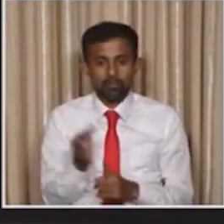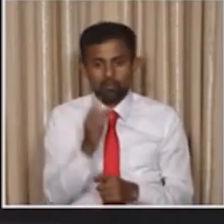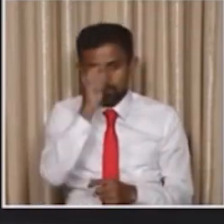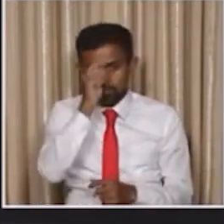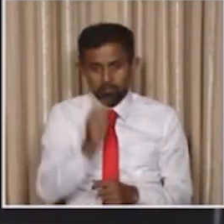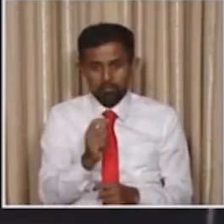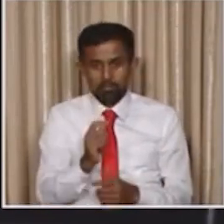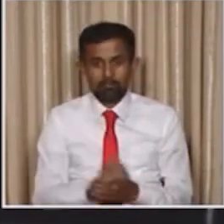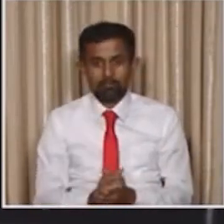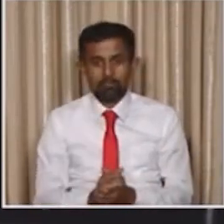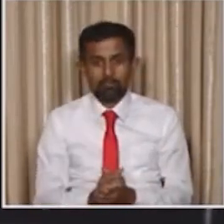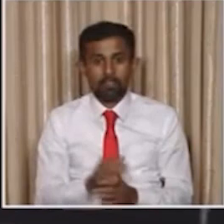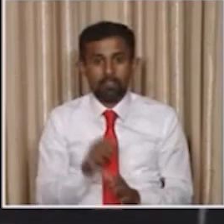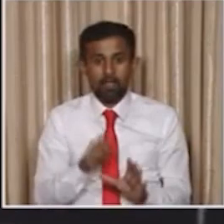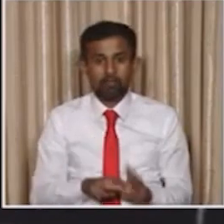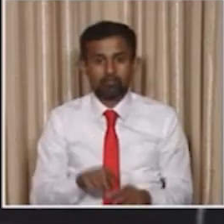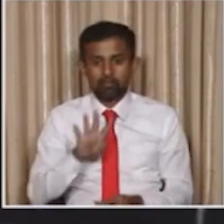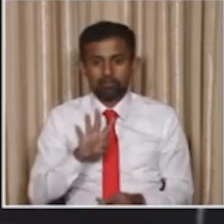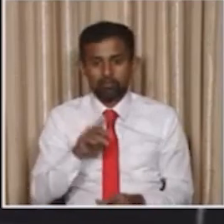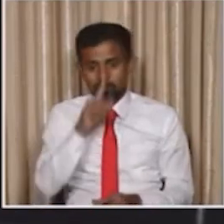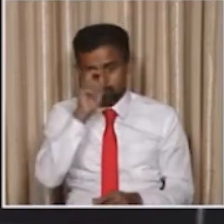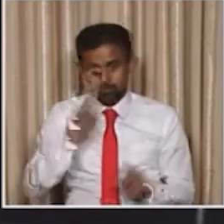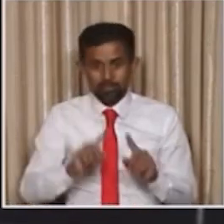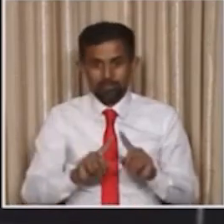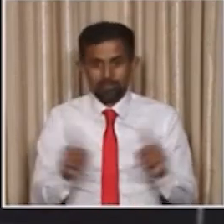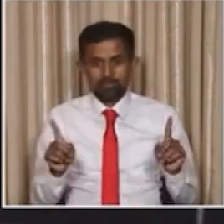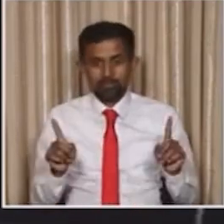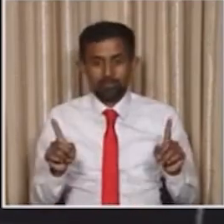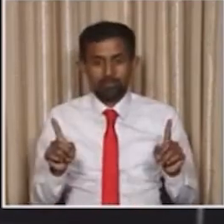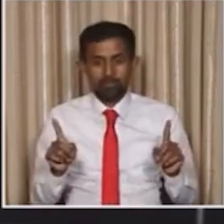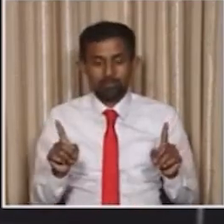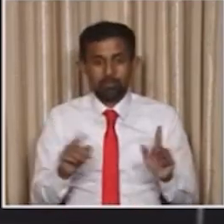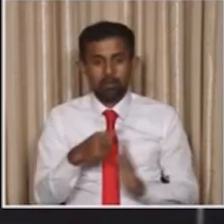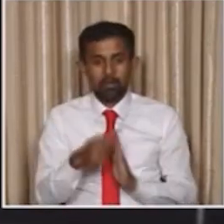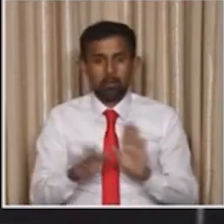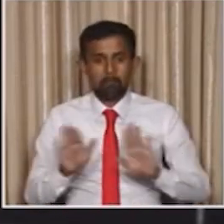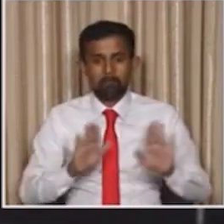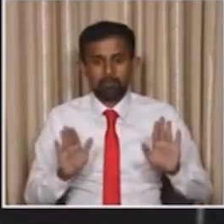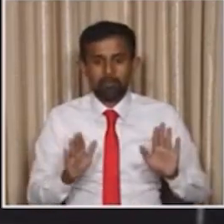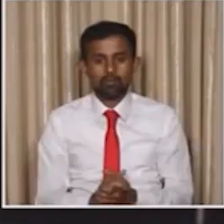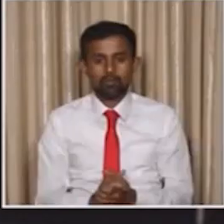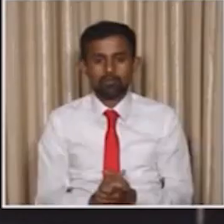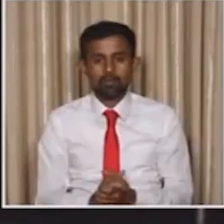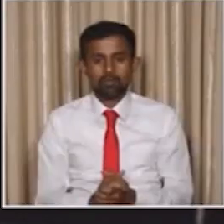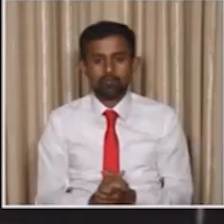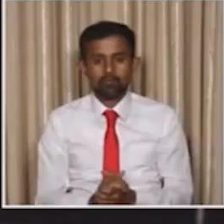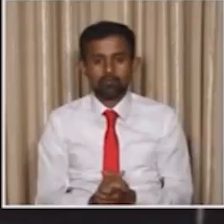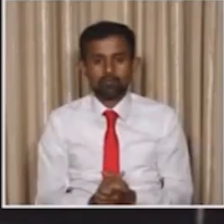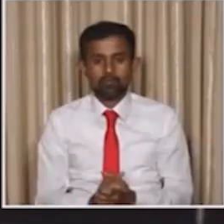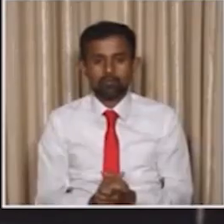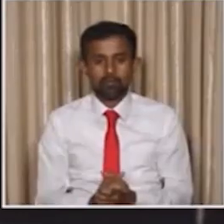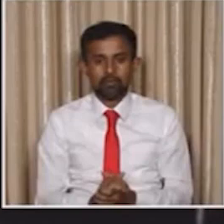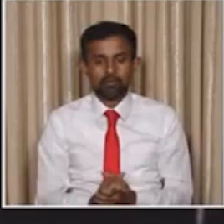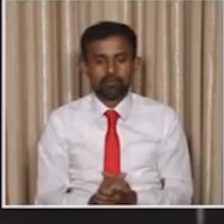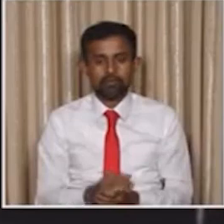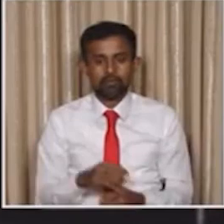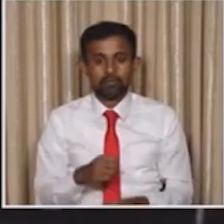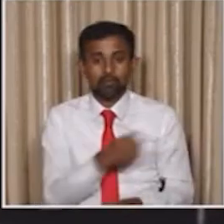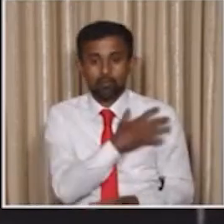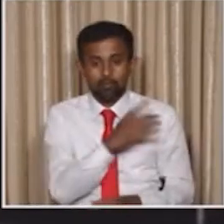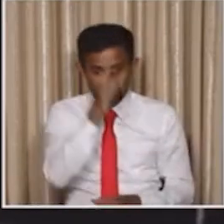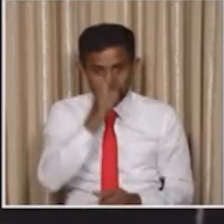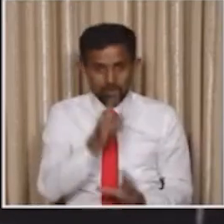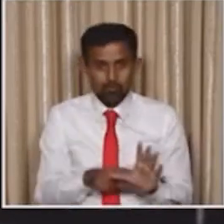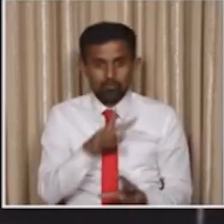janadhipathithuma avurudu 4 maasa 10k merata palane karala thibenawa Gotabaya Rajapaksha janadhipathithuma